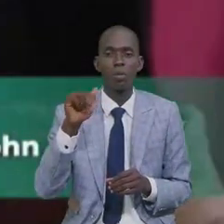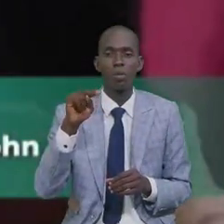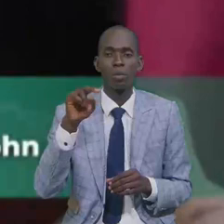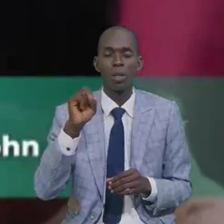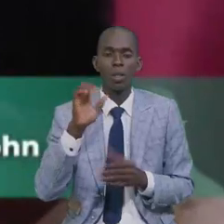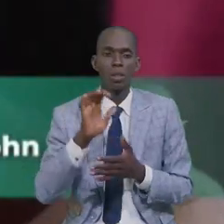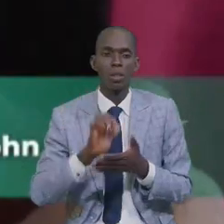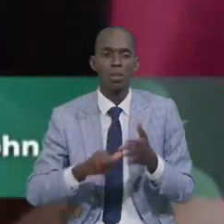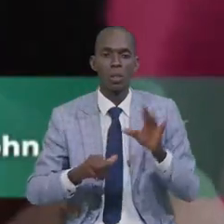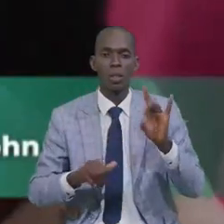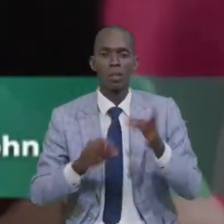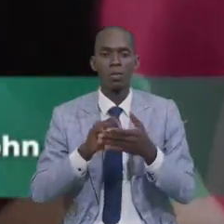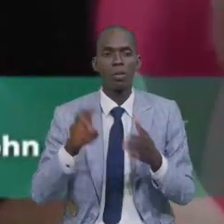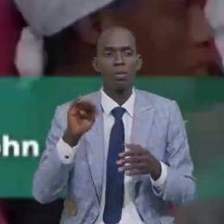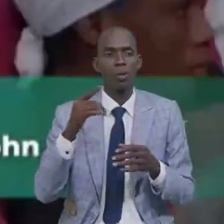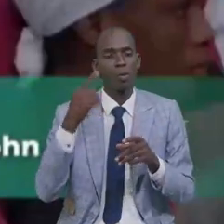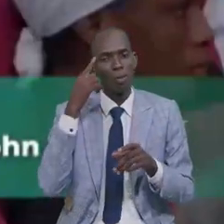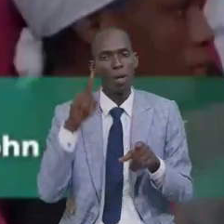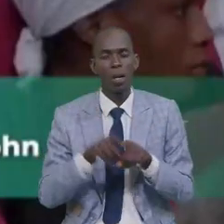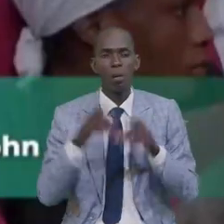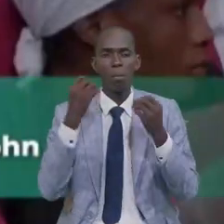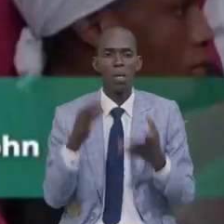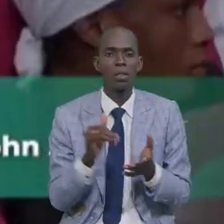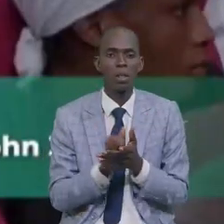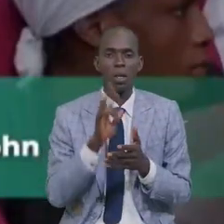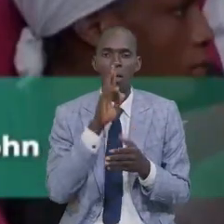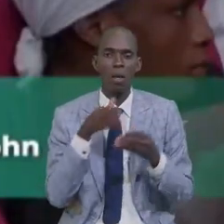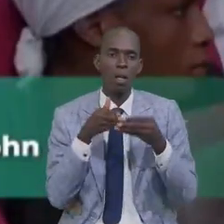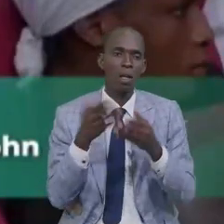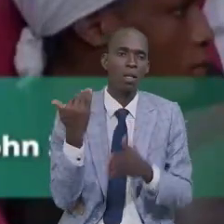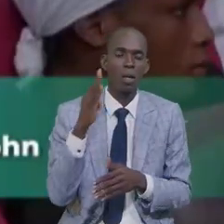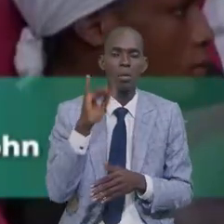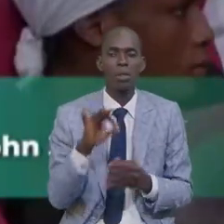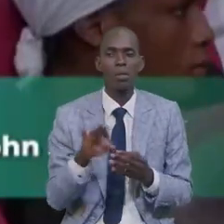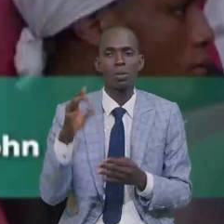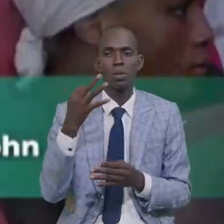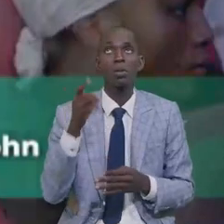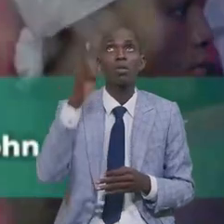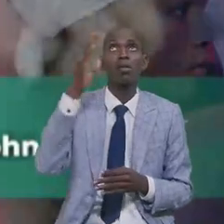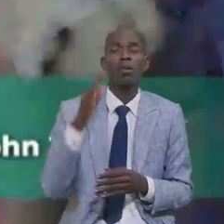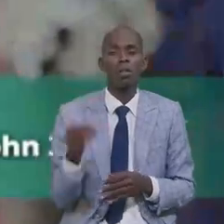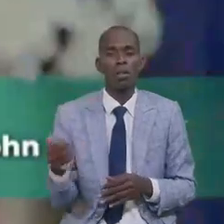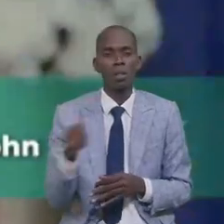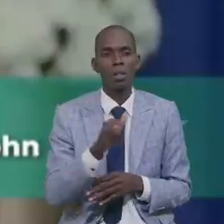14, et à tous ceux qui sont conduits par l'Esprit de Dieu, ils sont fils de Dieu.